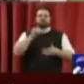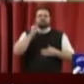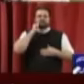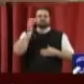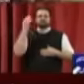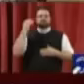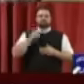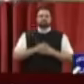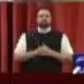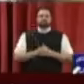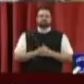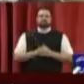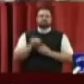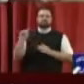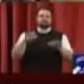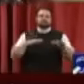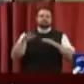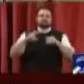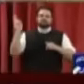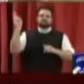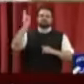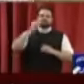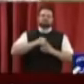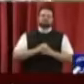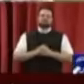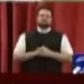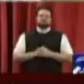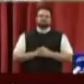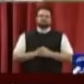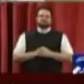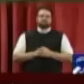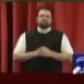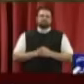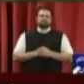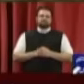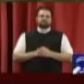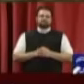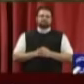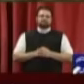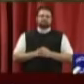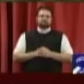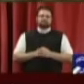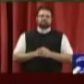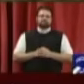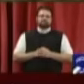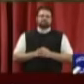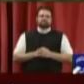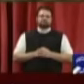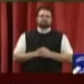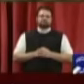conștiință cuantică. Măi, când mă ia iar la conștiință cuantică și din asta... să facem fată dacă acolo e realitatea? Măi, dar nu poți să-i spui astfel de